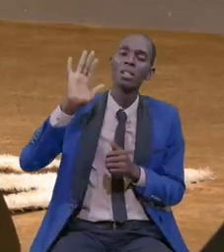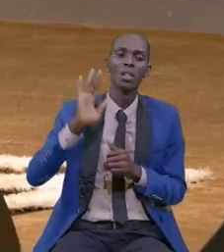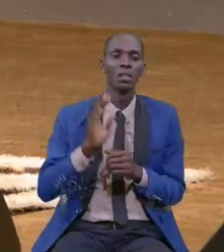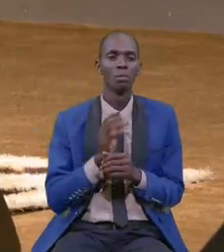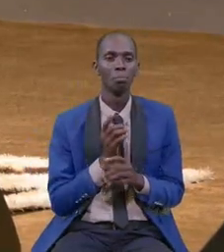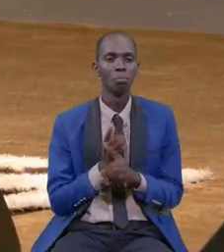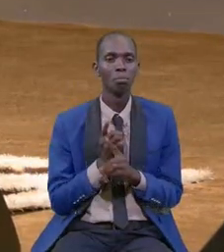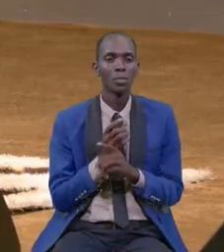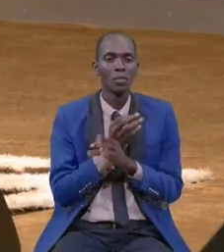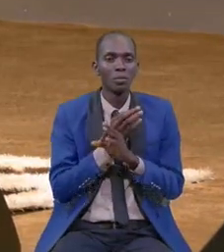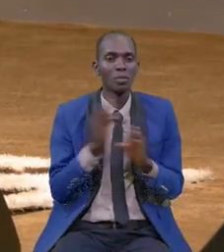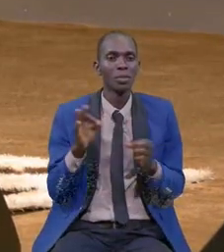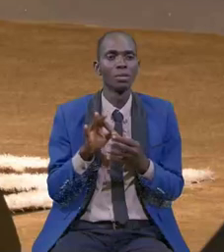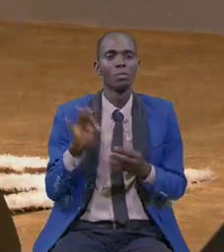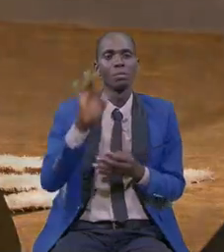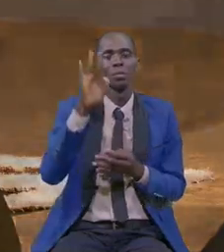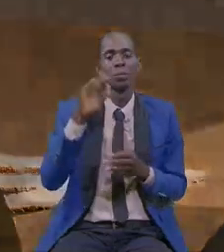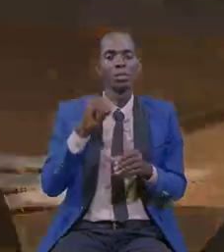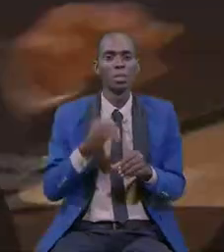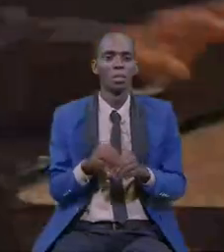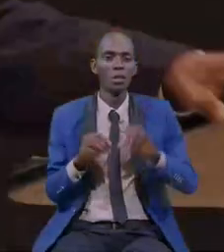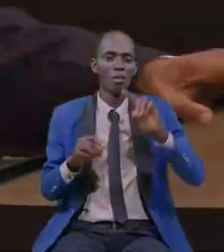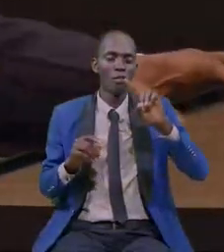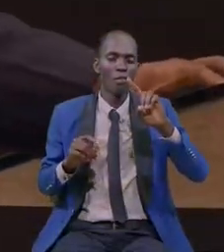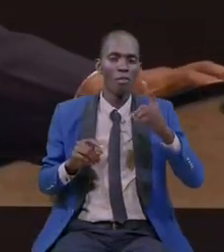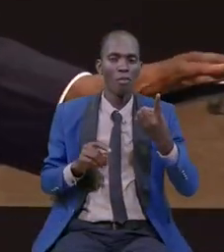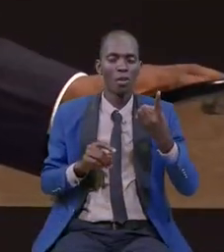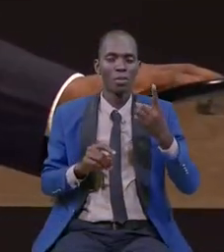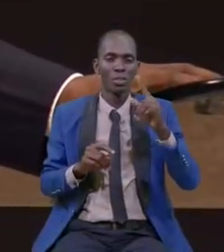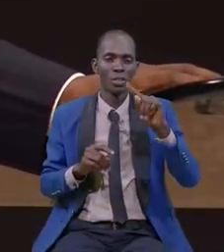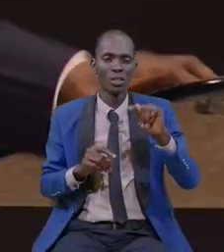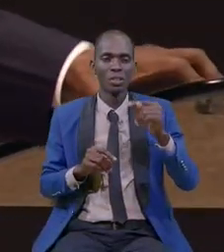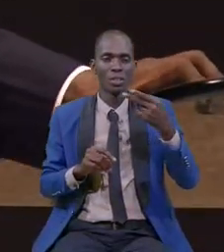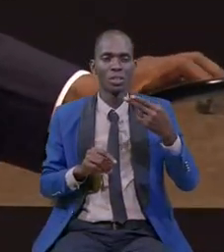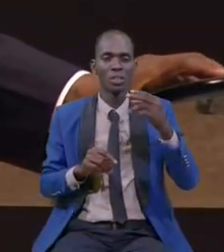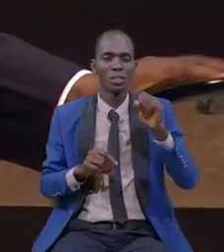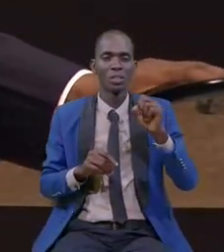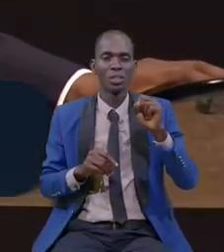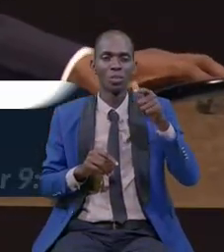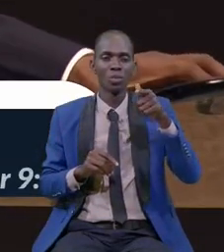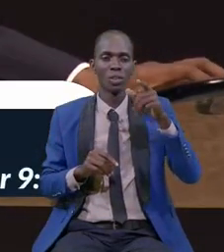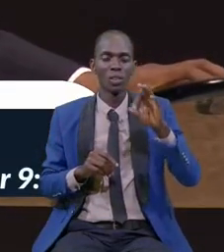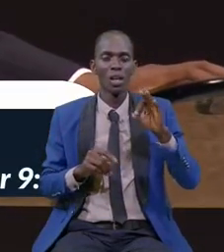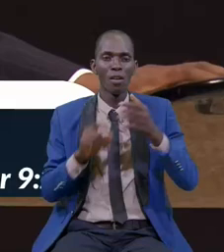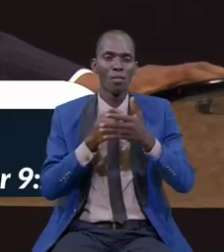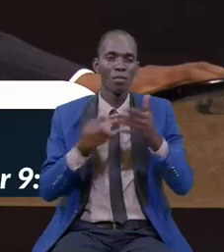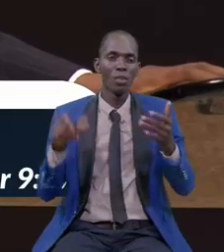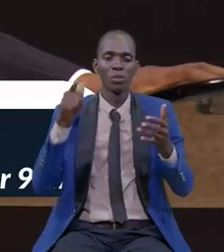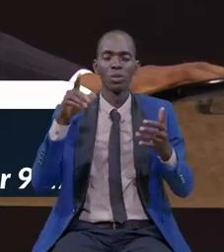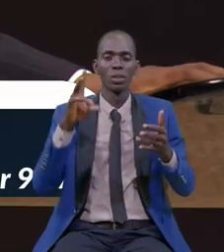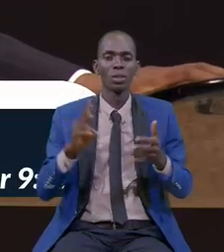1 Corinthiens 9 1 Corinthiens 9 27 1 Corinthiens 9